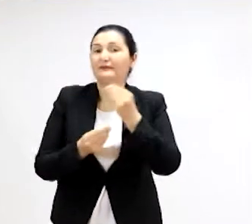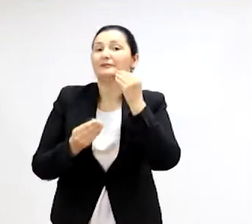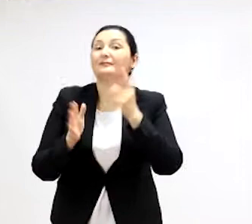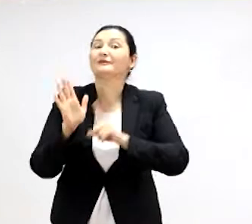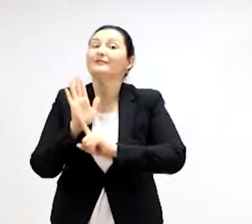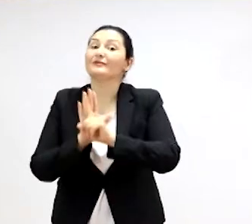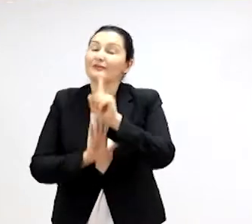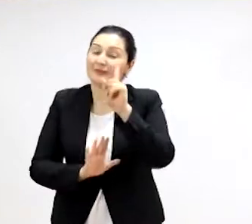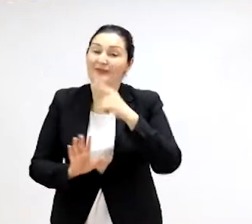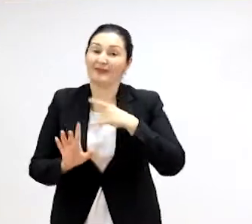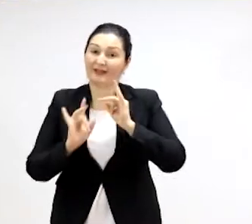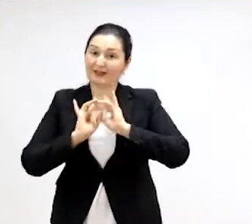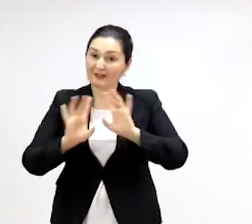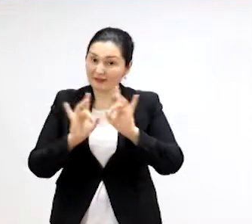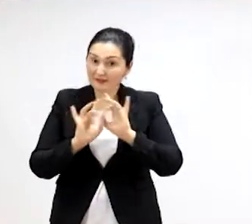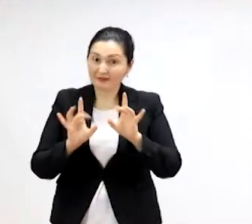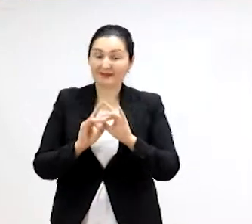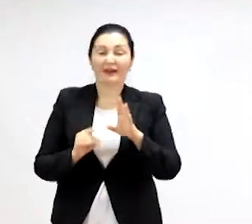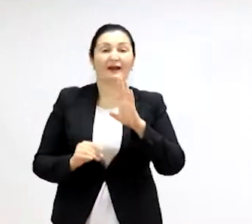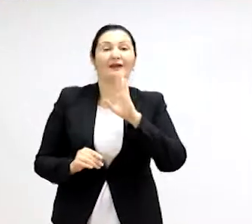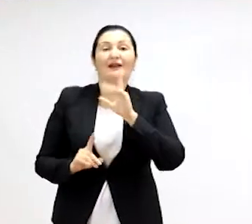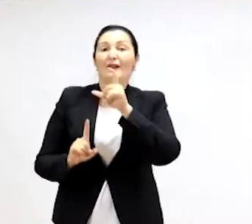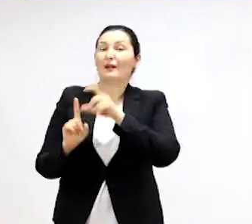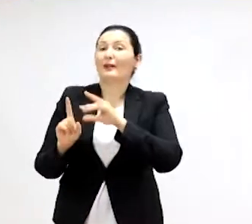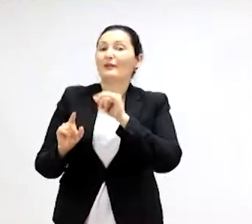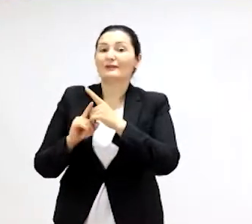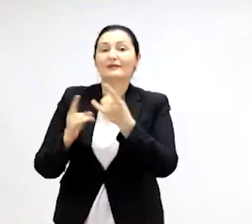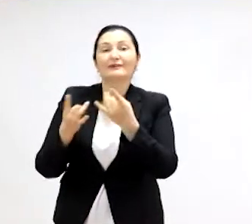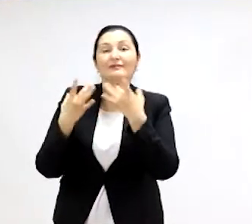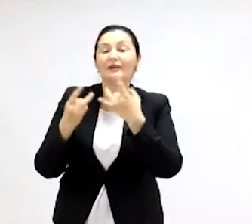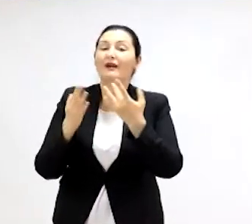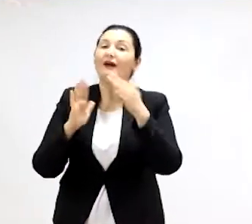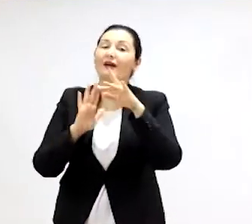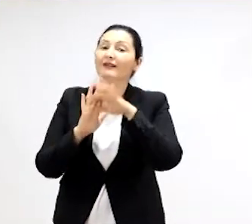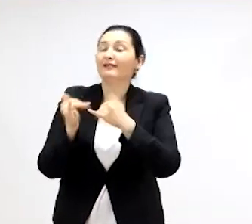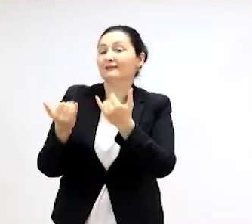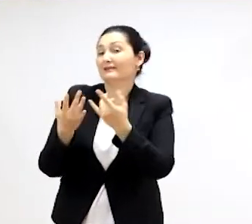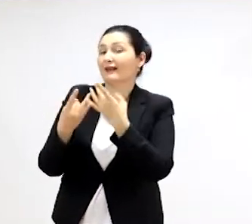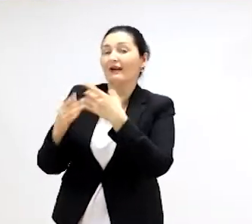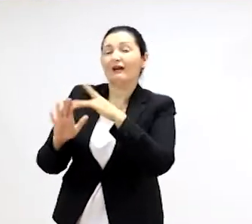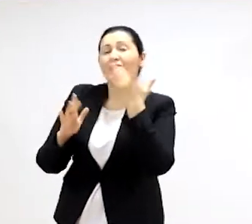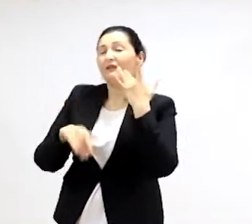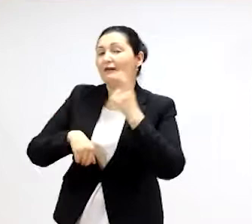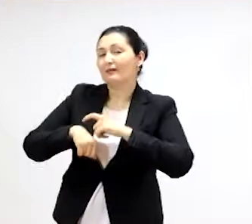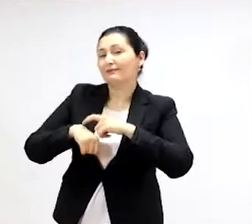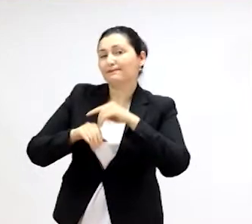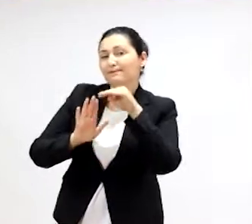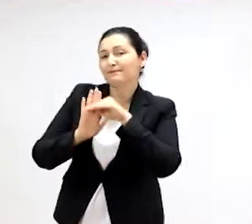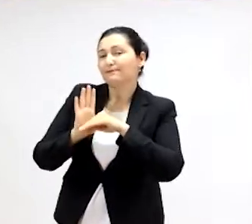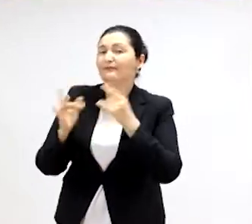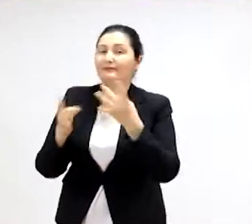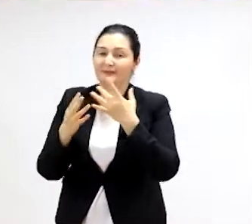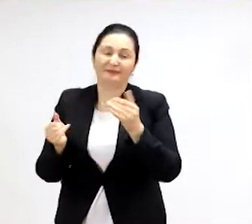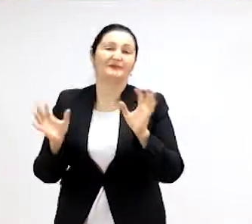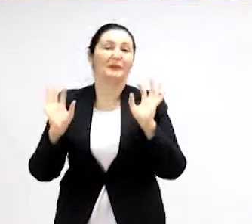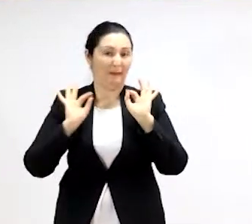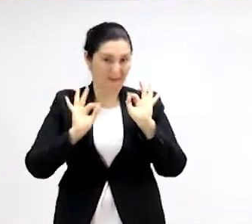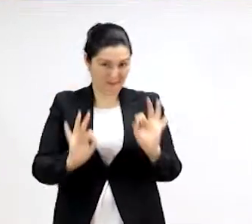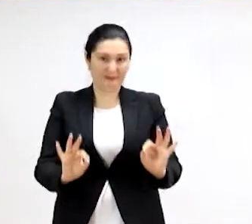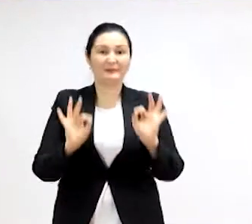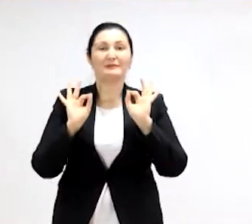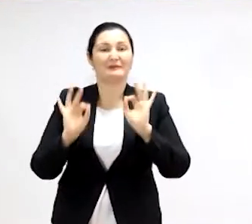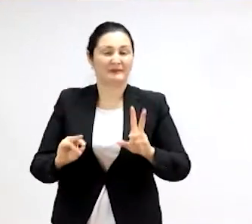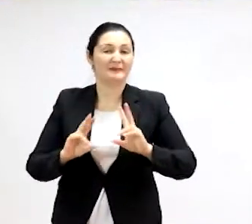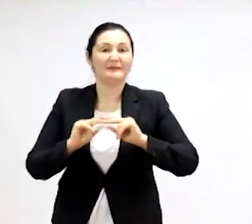пеш аз хондан, Лола ҷон ба мо дар бораи реҷаи рӯзи худ нақл мекунад. Ҳамин тавр не, Лола ҷон? Албатта,